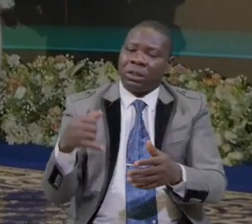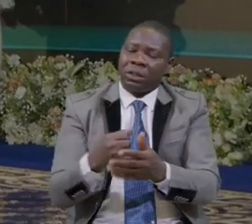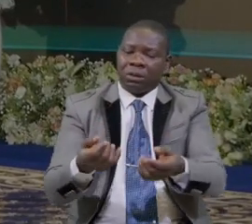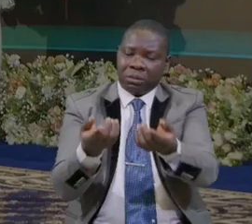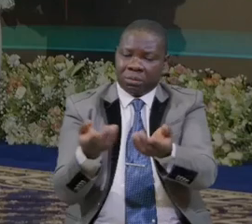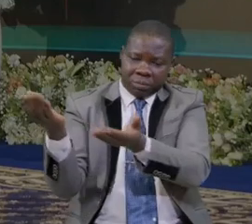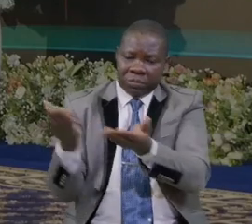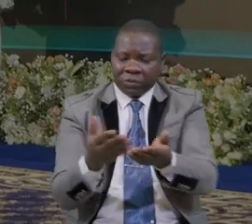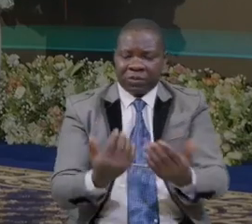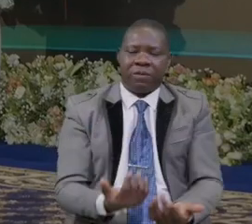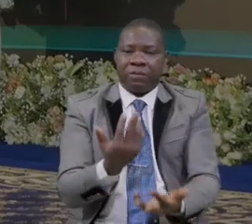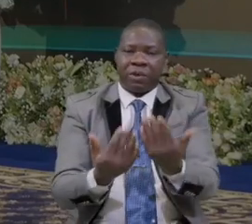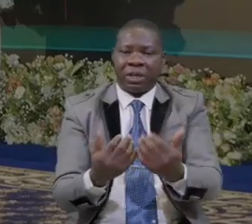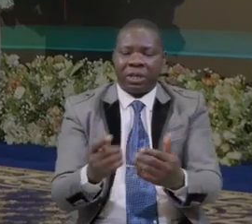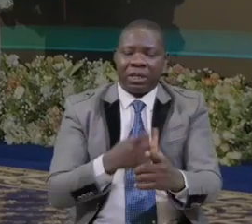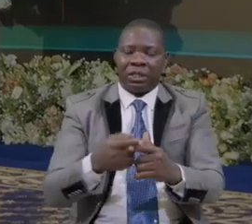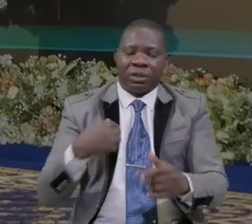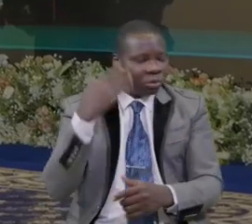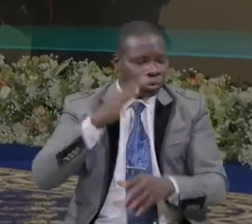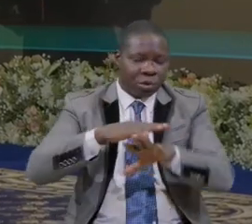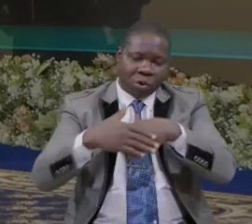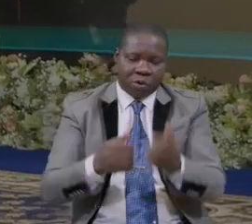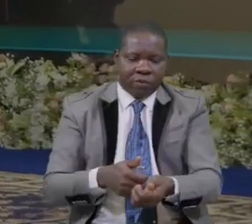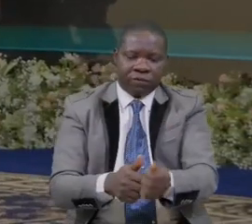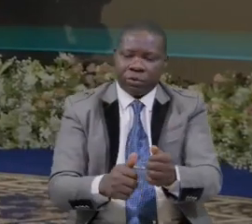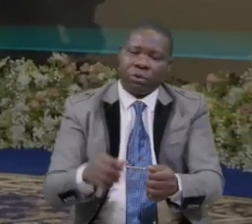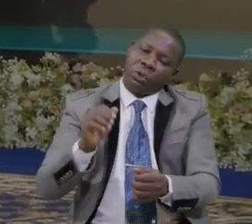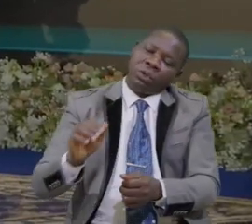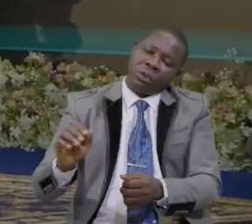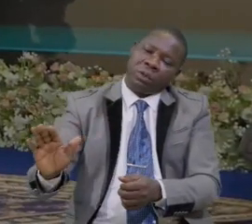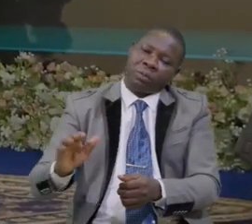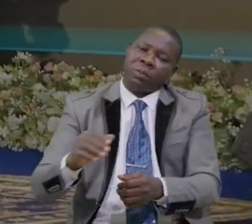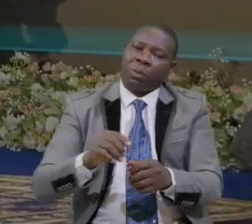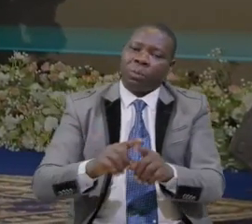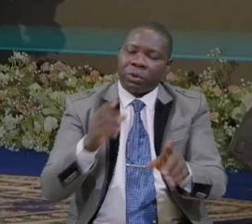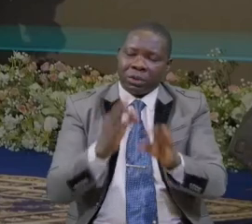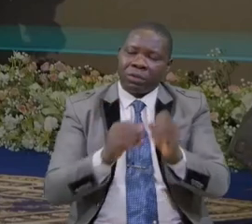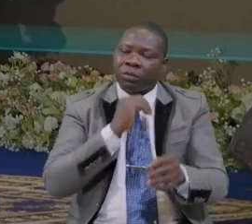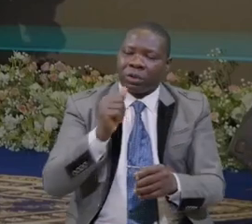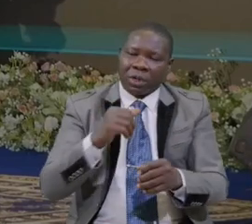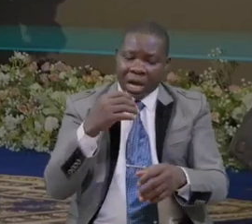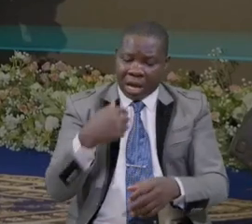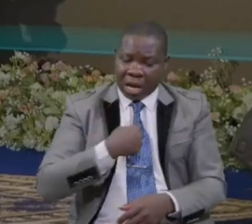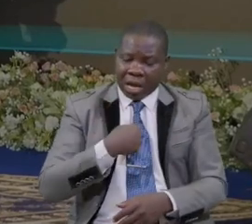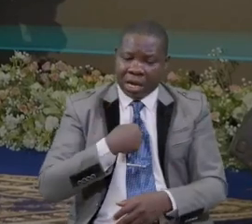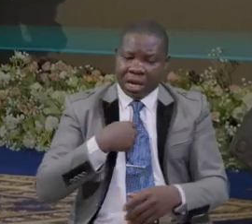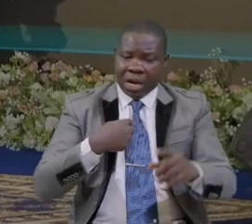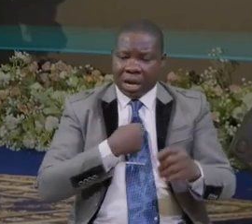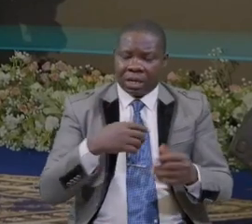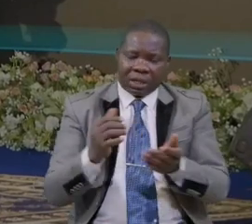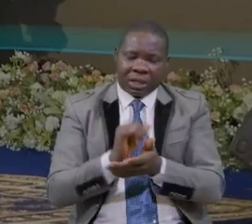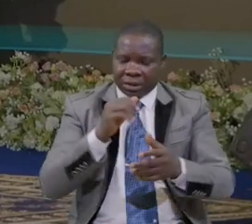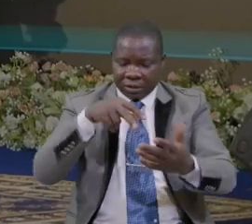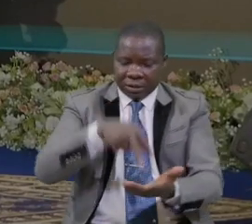nous allons le suivre. Mais s'il ne le fait pas, moi je suis là, tout seul. Dieu merci. Un